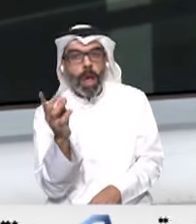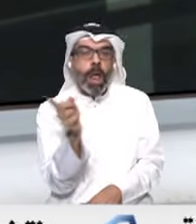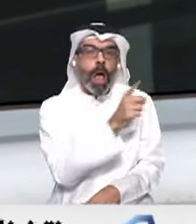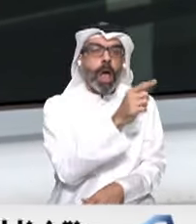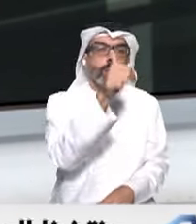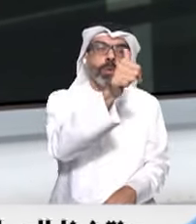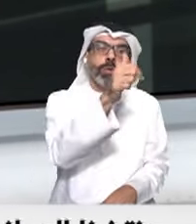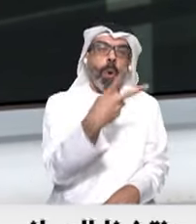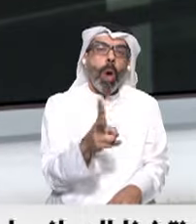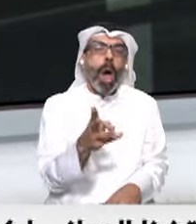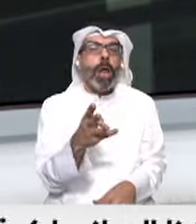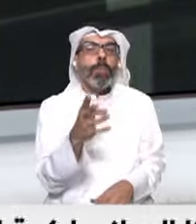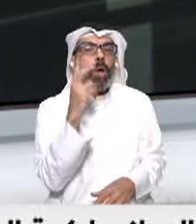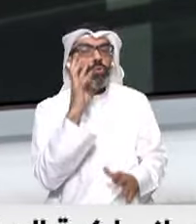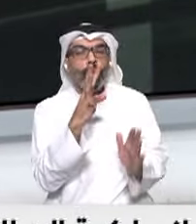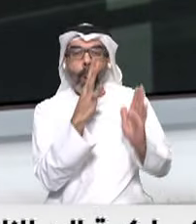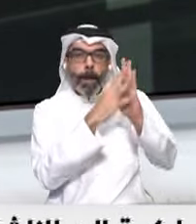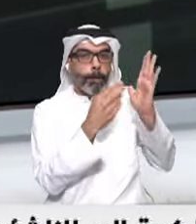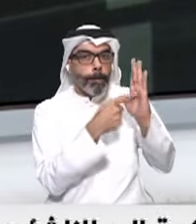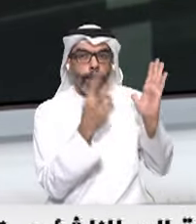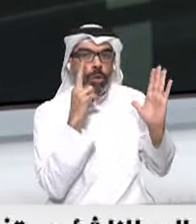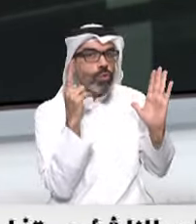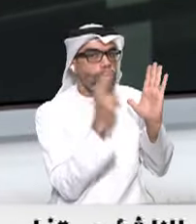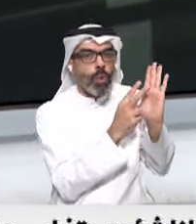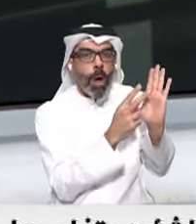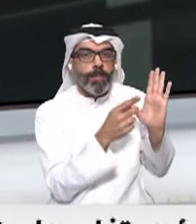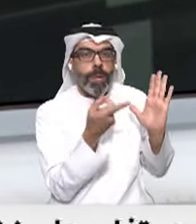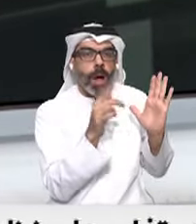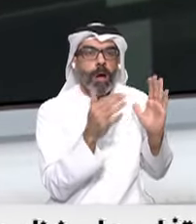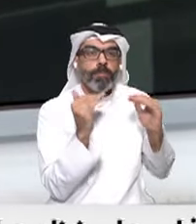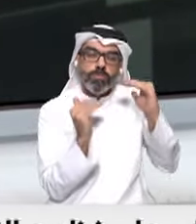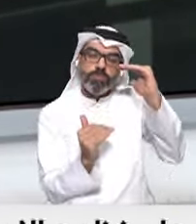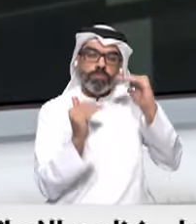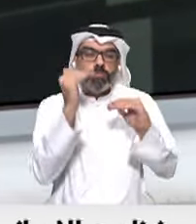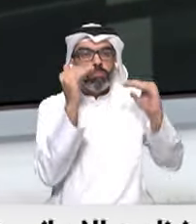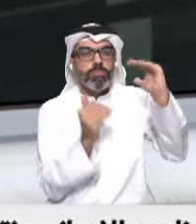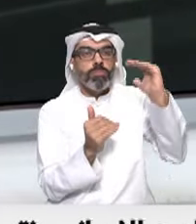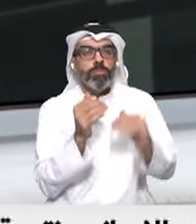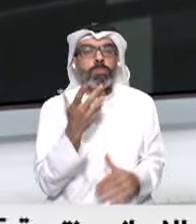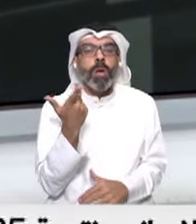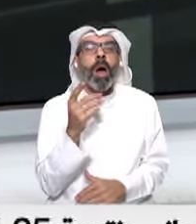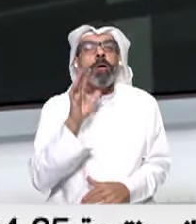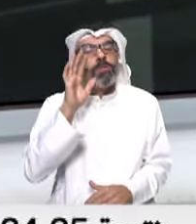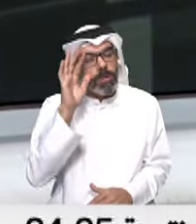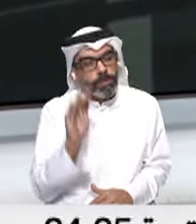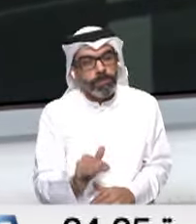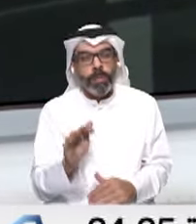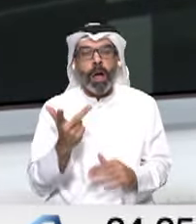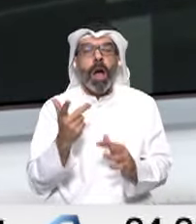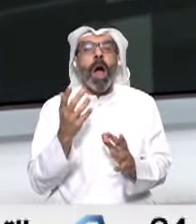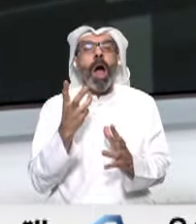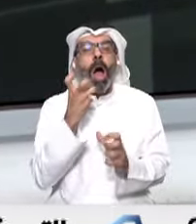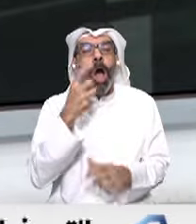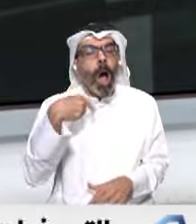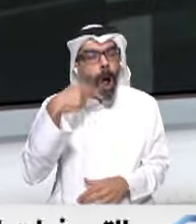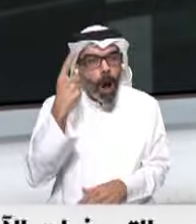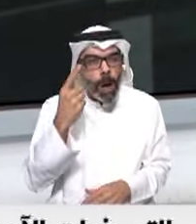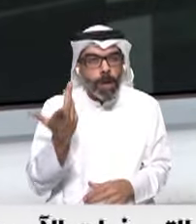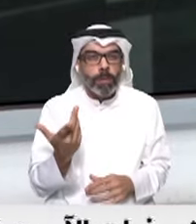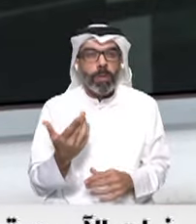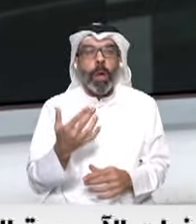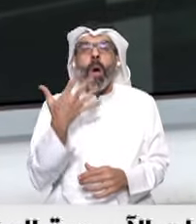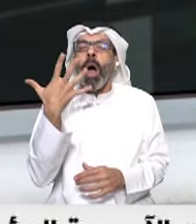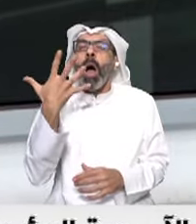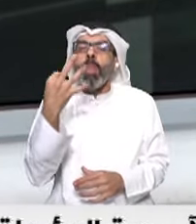46 درجه مئويه في اغلب المناطق والاحساس يكون اعلى من ذلك خلال المساء لا تزال درجات الحراره حول ال 30 وال